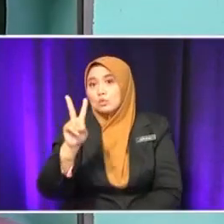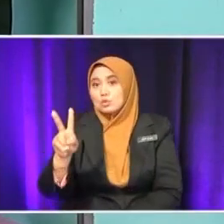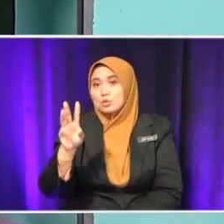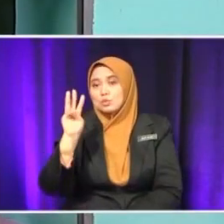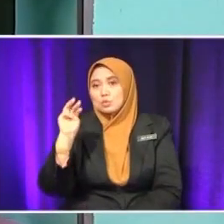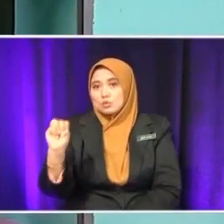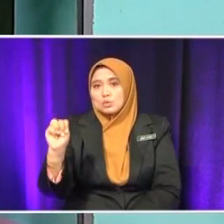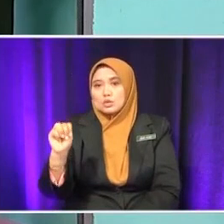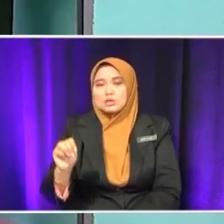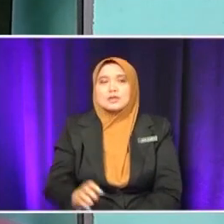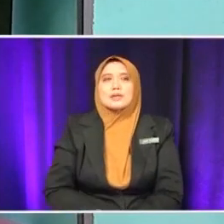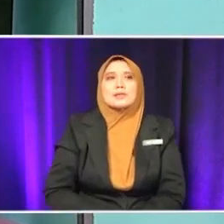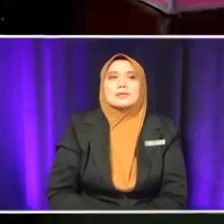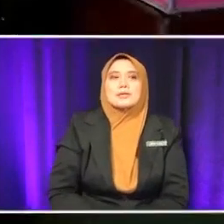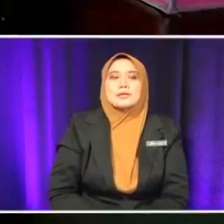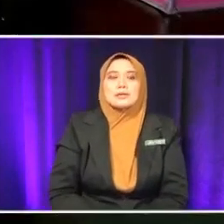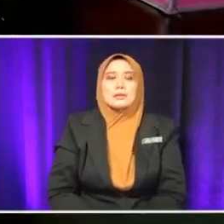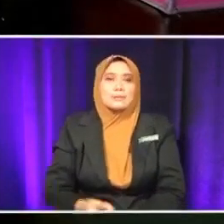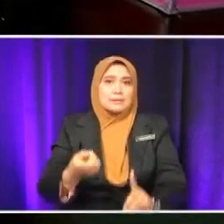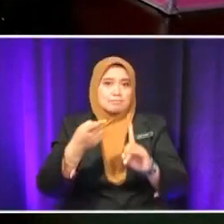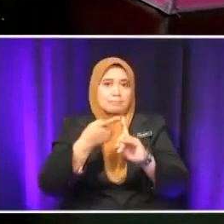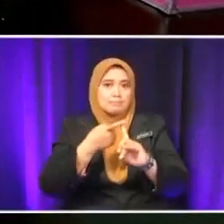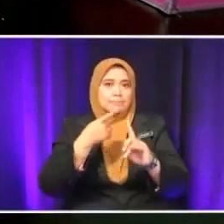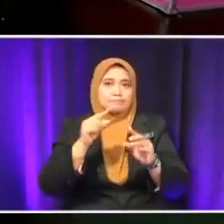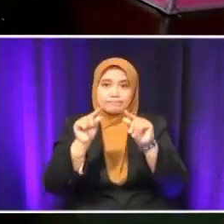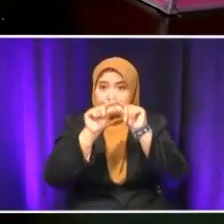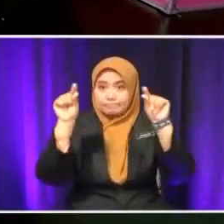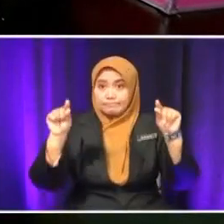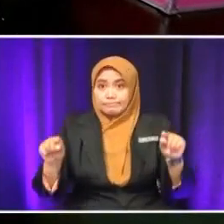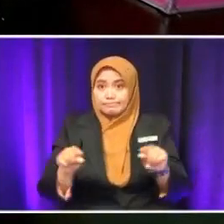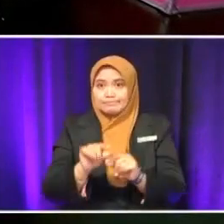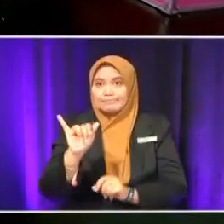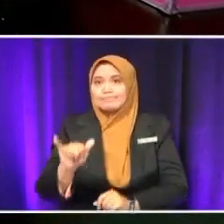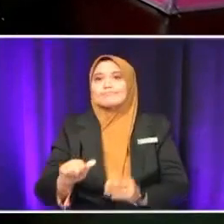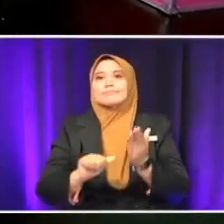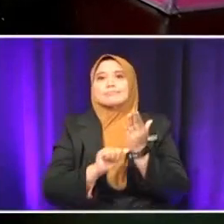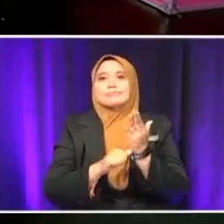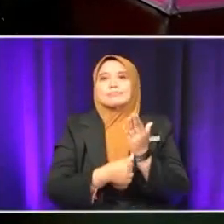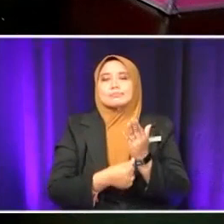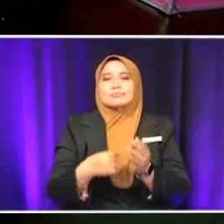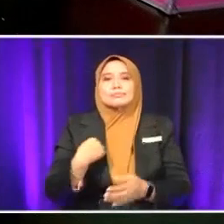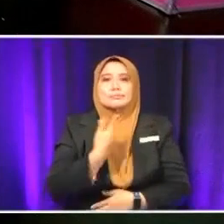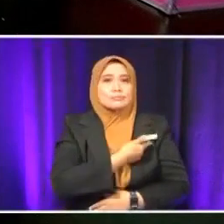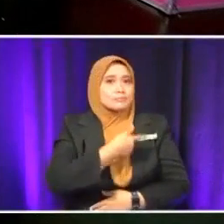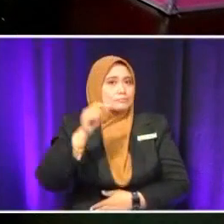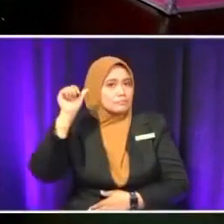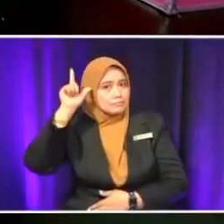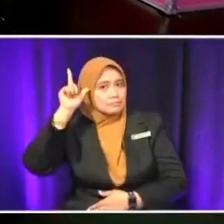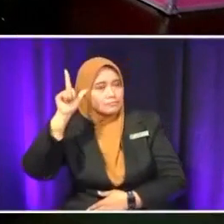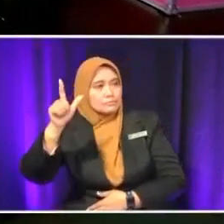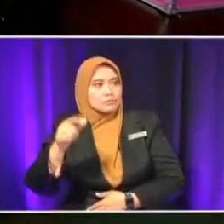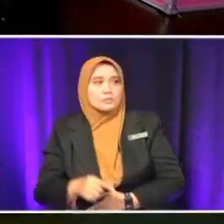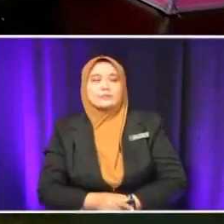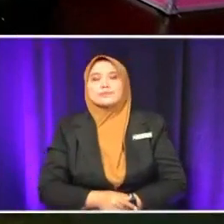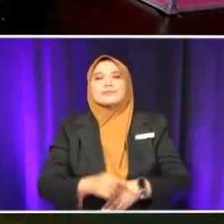yang asal. Okey, faham. Baik. Kalau kita dah buat yang paling tinggi, kita tengok pula yang